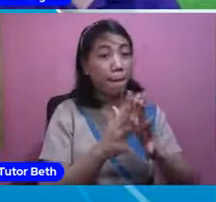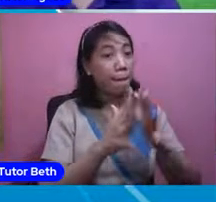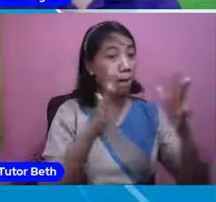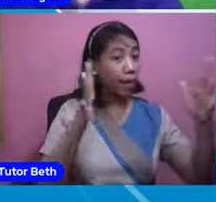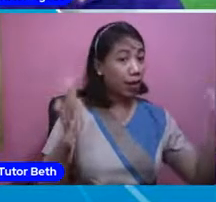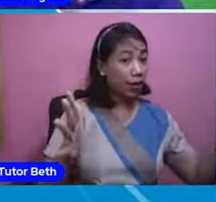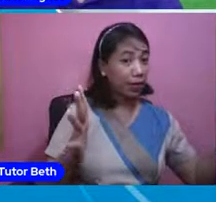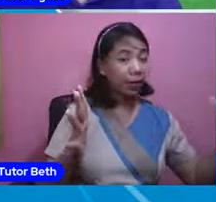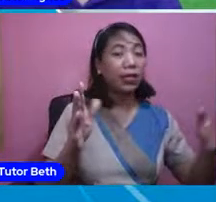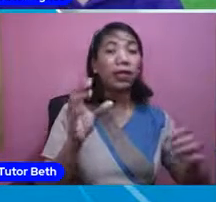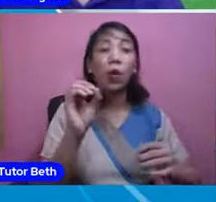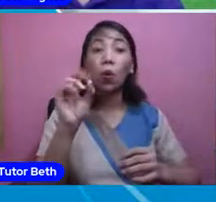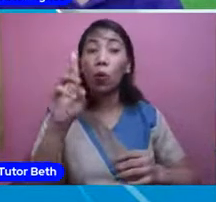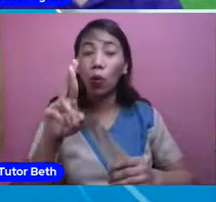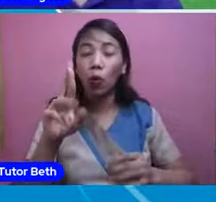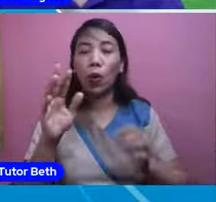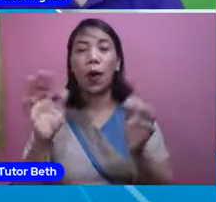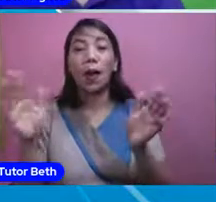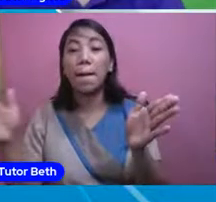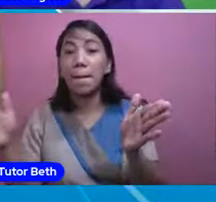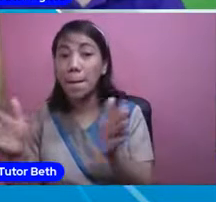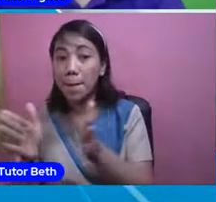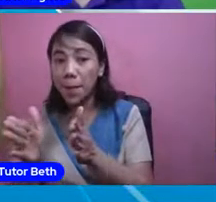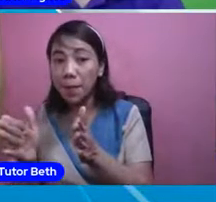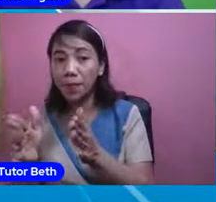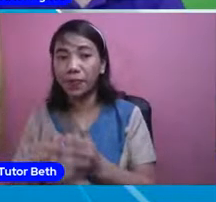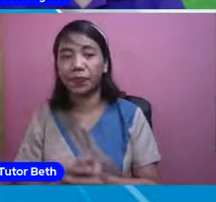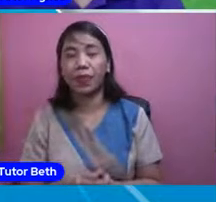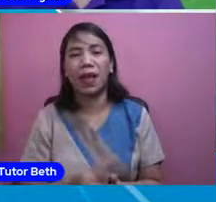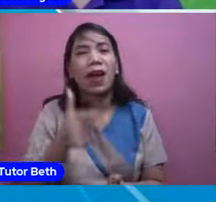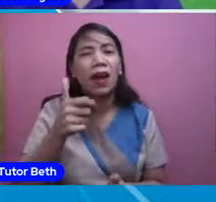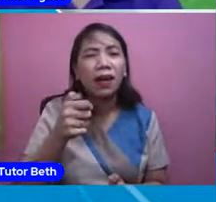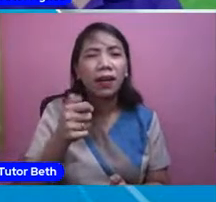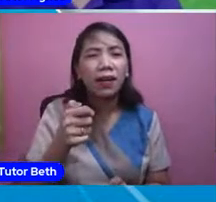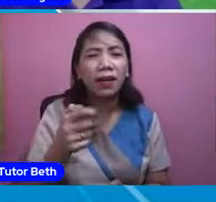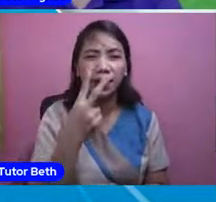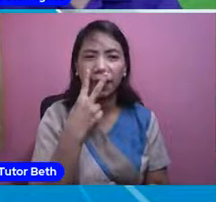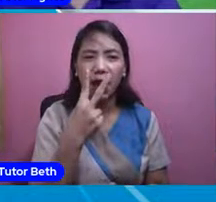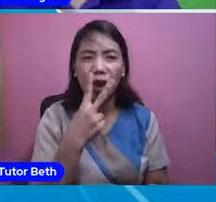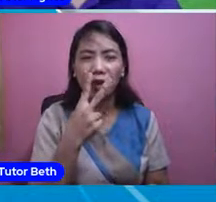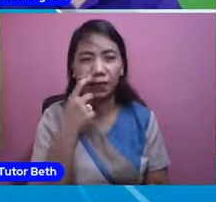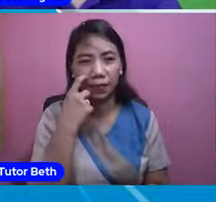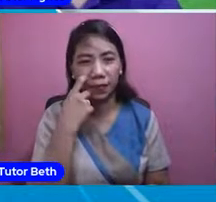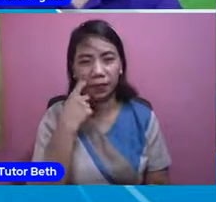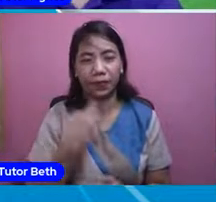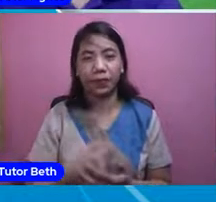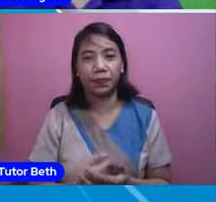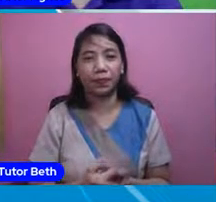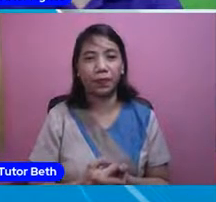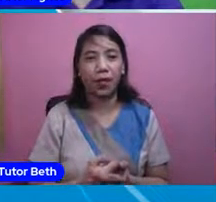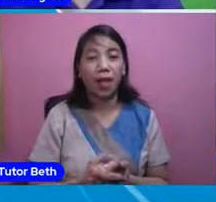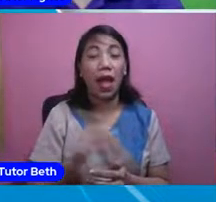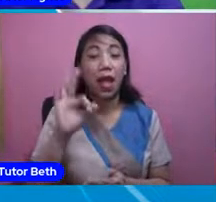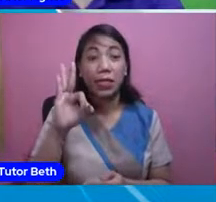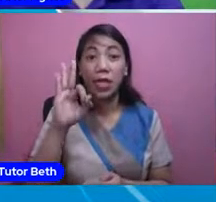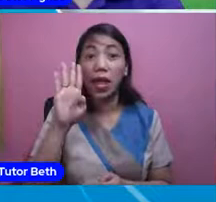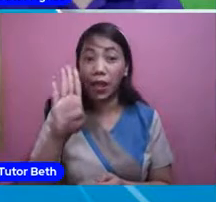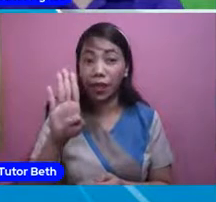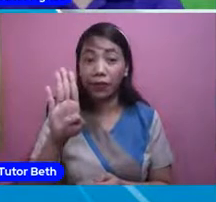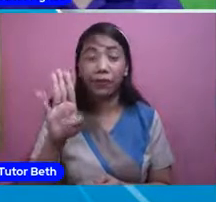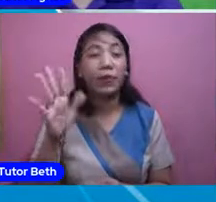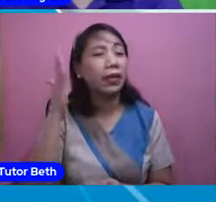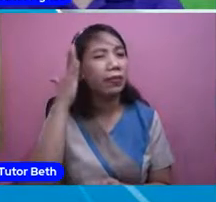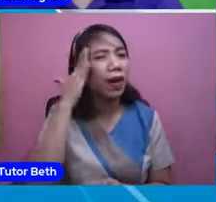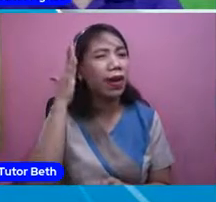maliit? Sige nga, tingnan ko nga. I-comment down below nyo nga sa chat box kung alam nyo. Kung